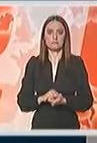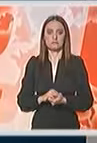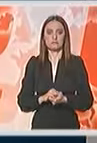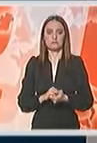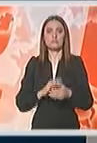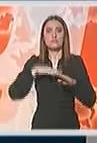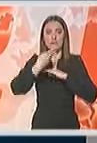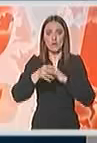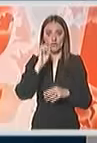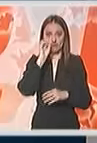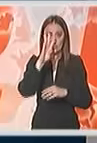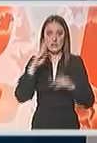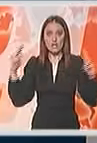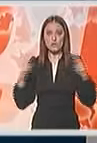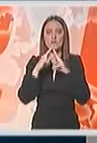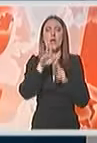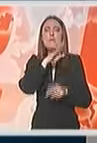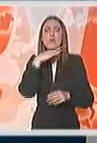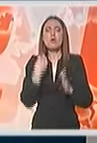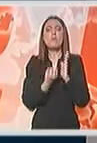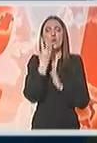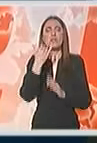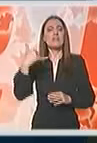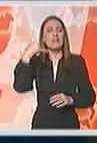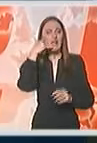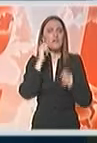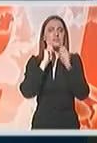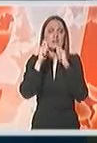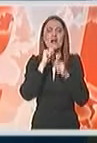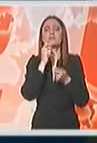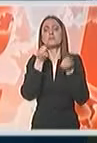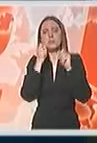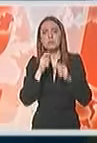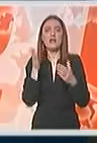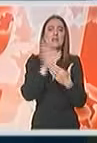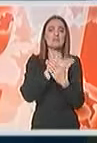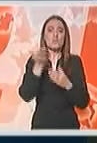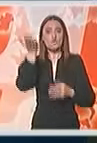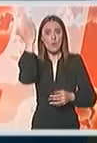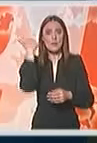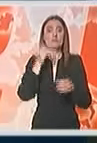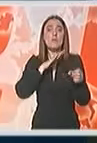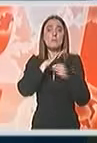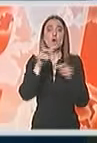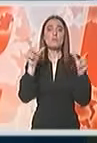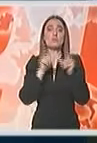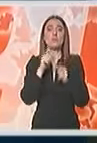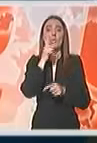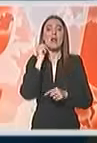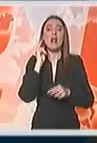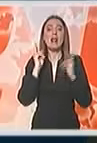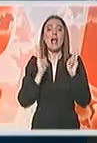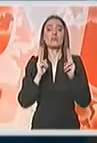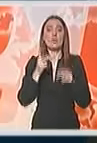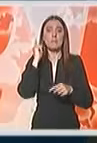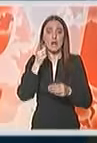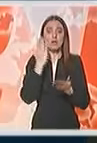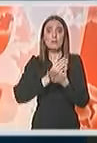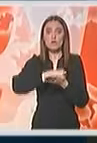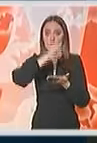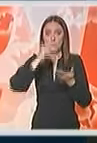Nakon 14 susreta, mnogobrojnih telefonskih razgovora i konsultacija između bivših protivnika u hladnom ratu, biće